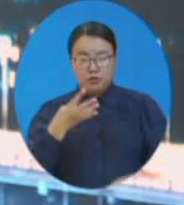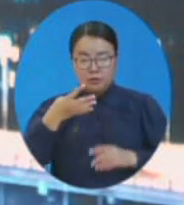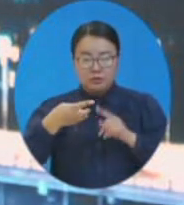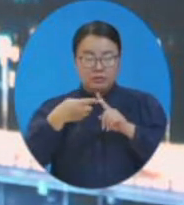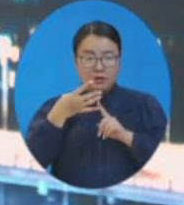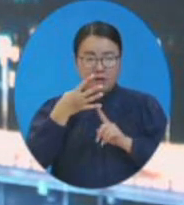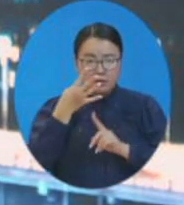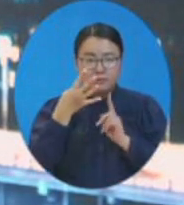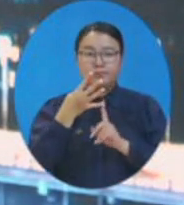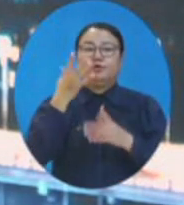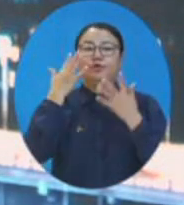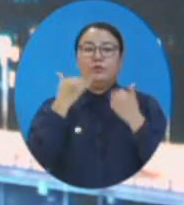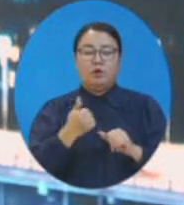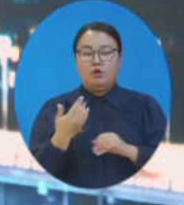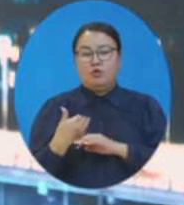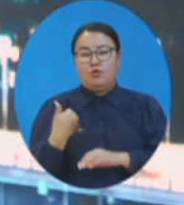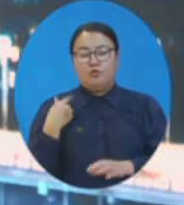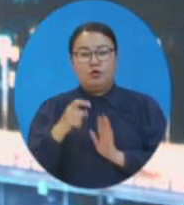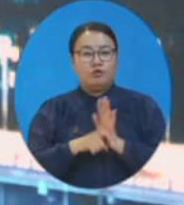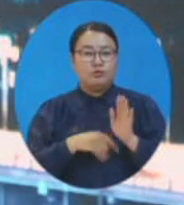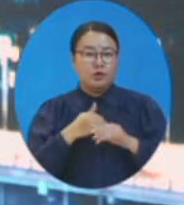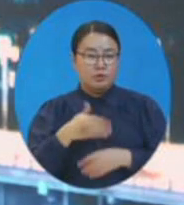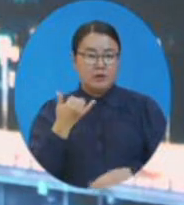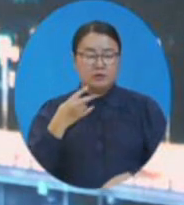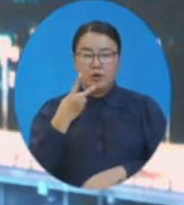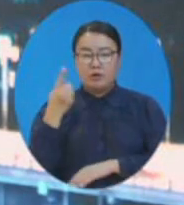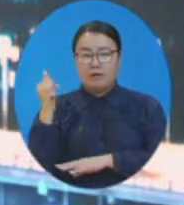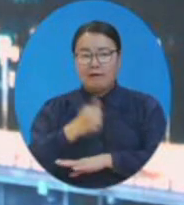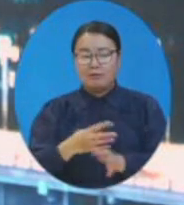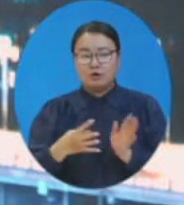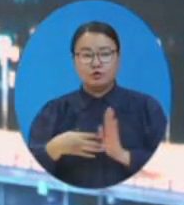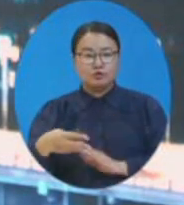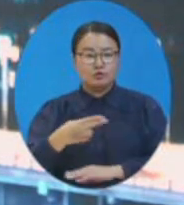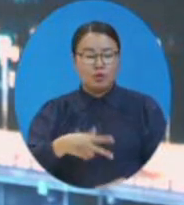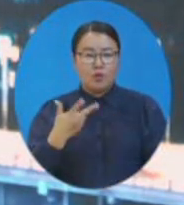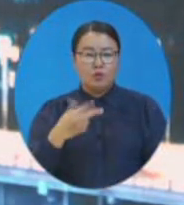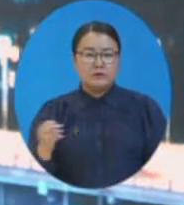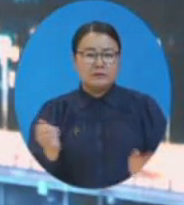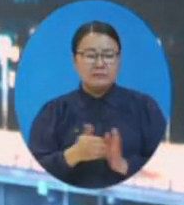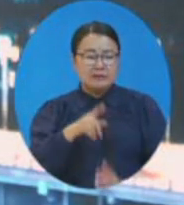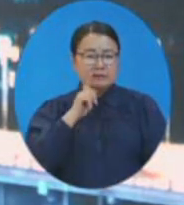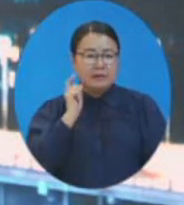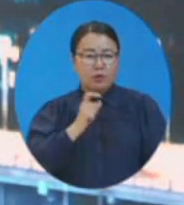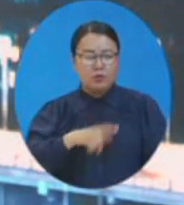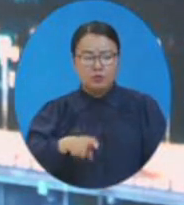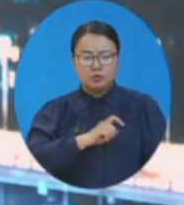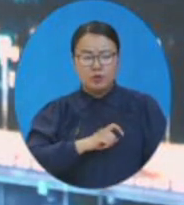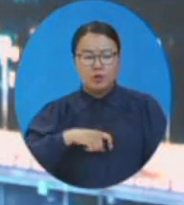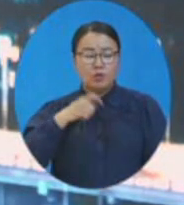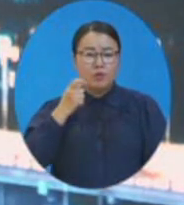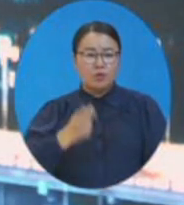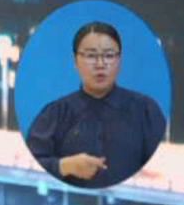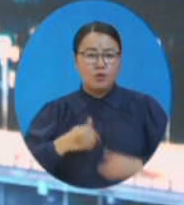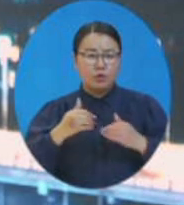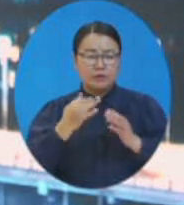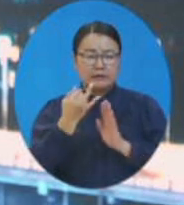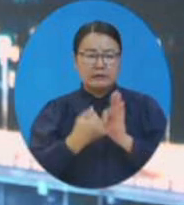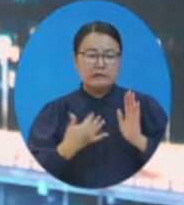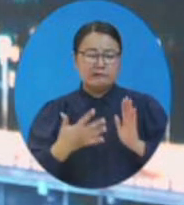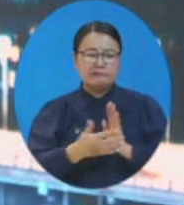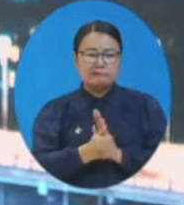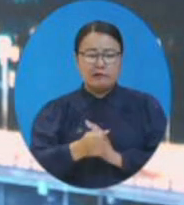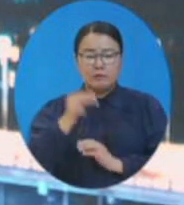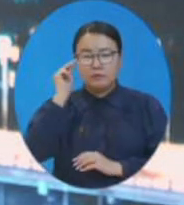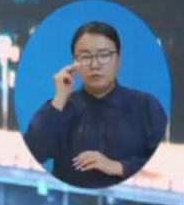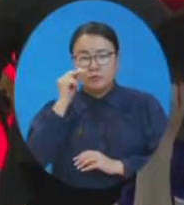Өмнөх хөтөлбөрт хамрагдсан сургагч багш нар 21 амын 9 дүүргийн 30 мянга гаруй залууст өв хүний хөгжил эцгэх ур чадвар зэрэг сурч